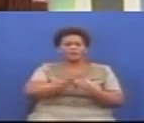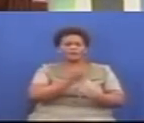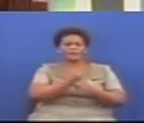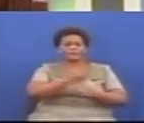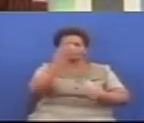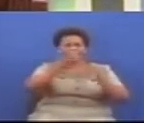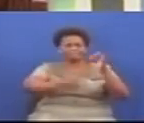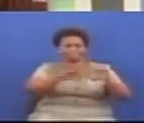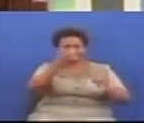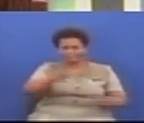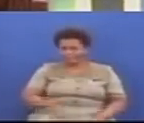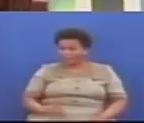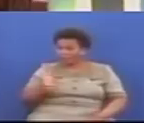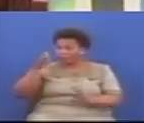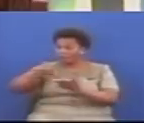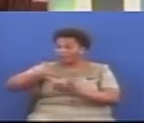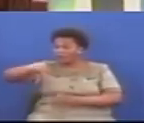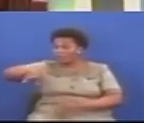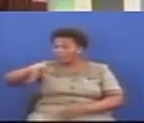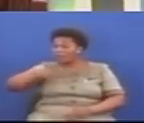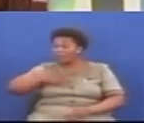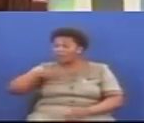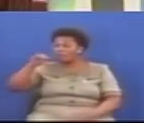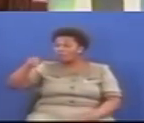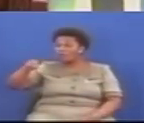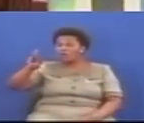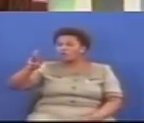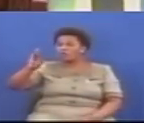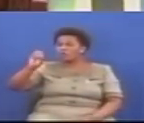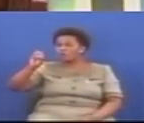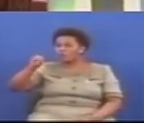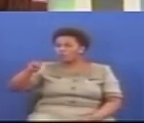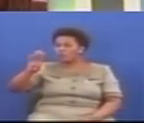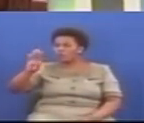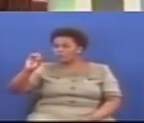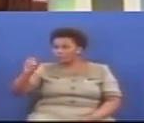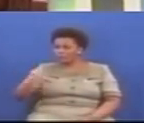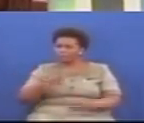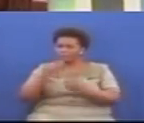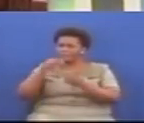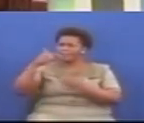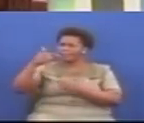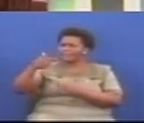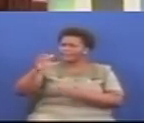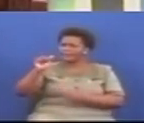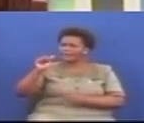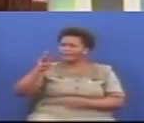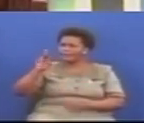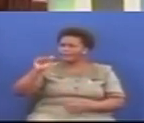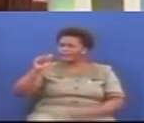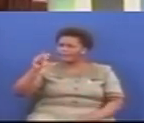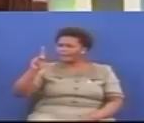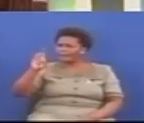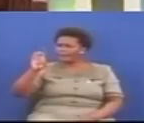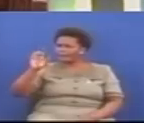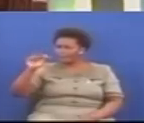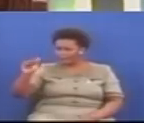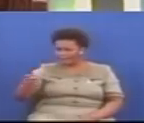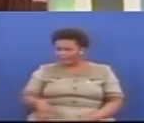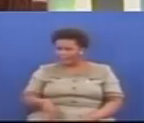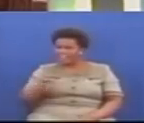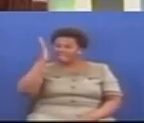Jimboni kwangu kienda Mamsera pale, Mengwe, Mkuu, Useri, Tarakea, vijana waliomaliza chuo kikuu na form